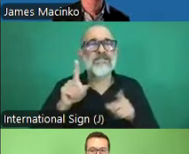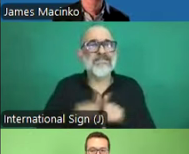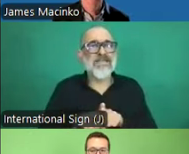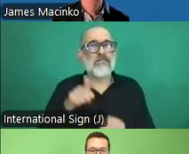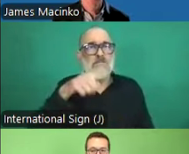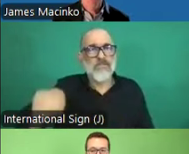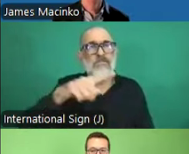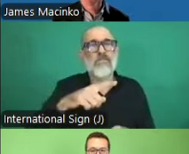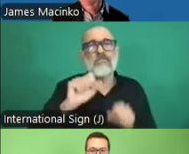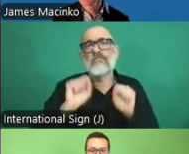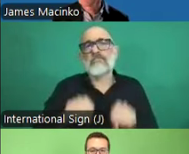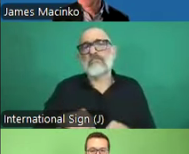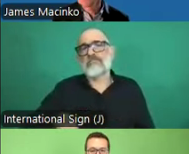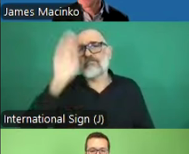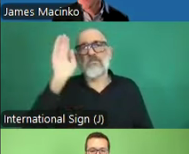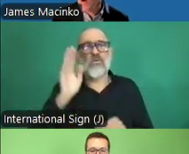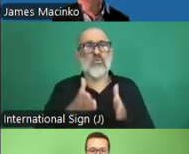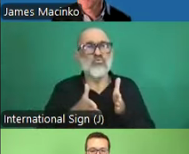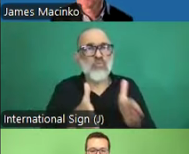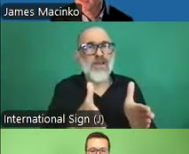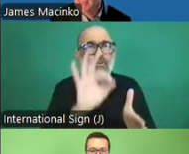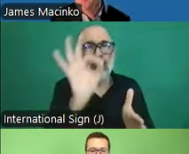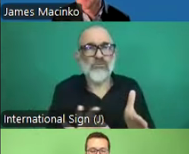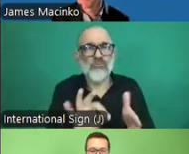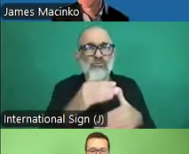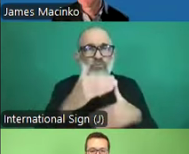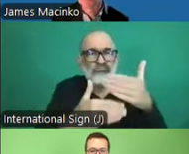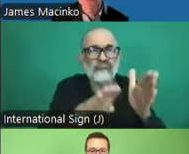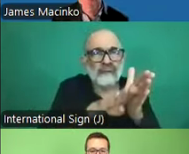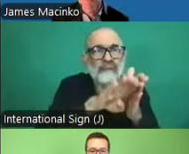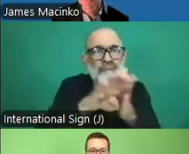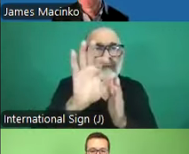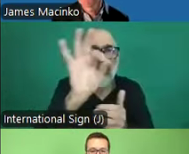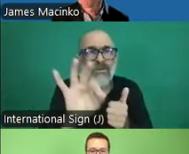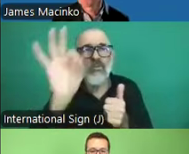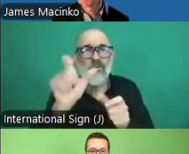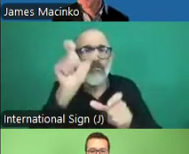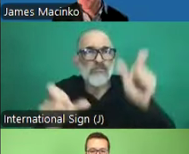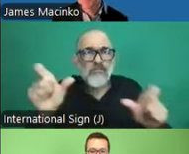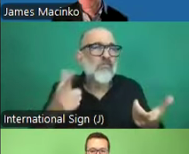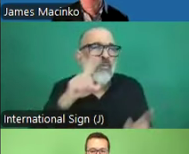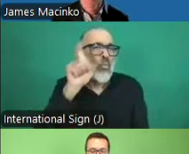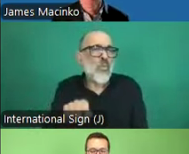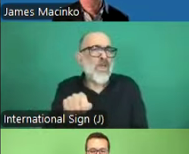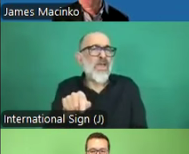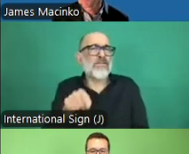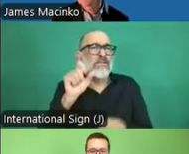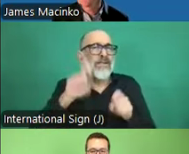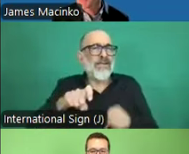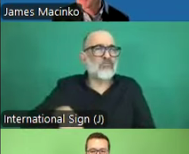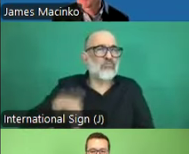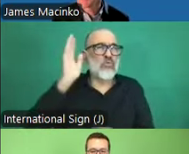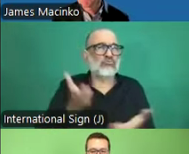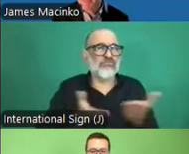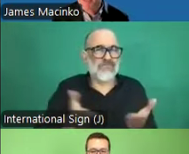que l'on a besoin de services et où on cherche des services. Et tout ceci, il faut surtout penser à qu'il